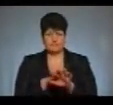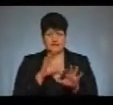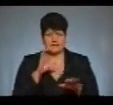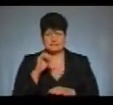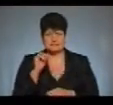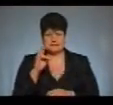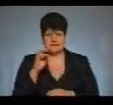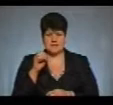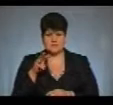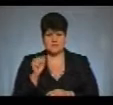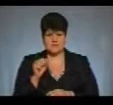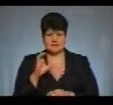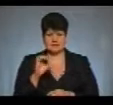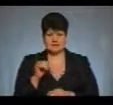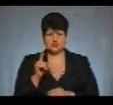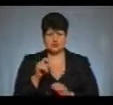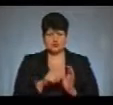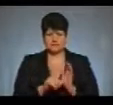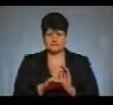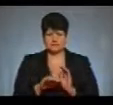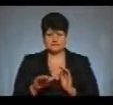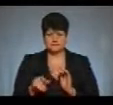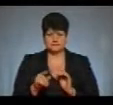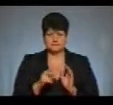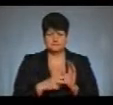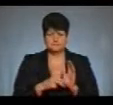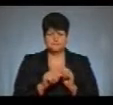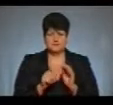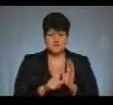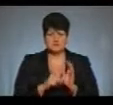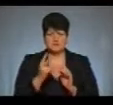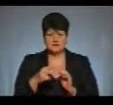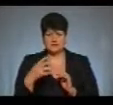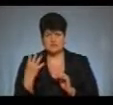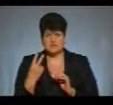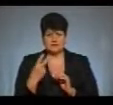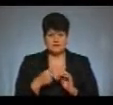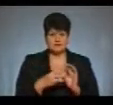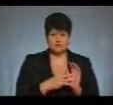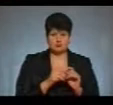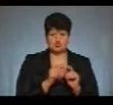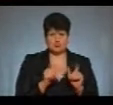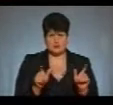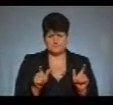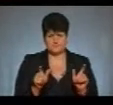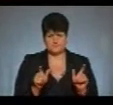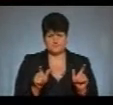City близько 160 осіб. Серед них – учні 7, 16, 24 і 28 школи.